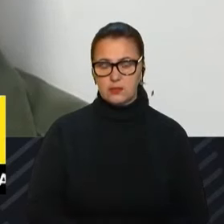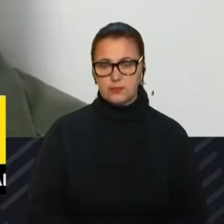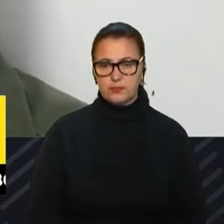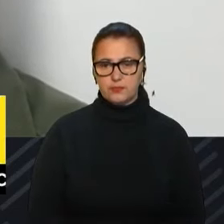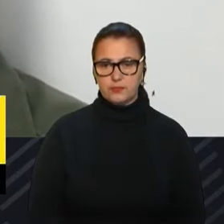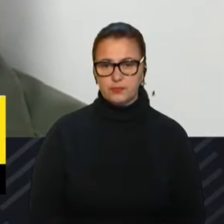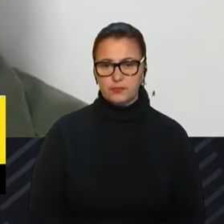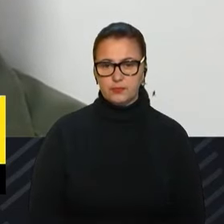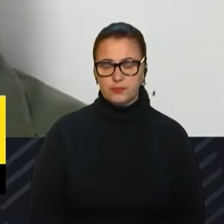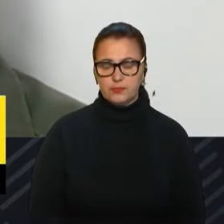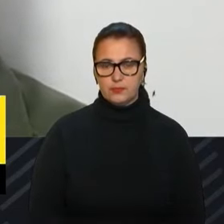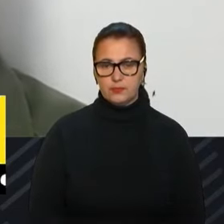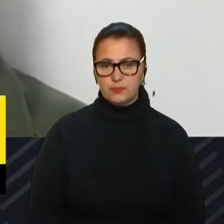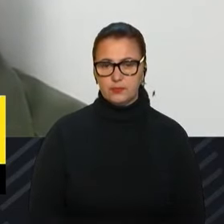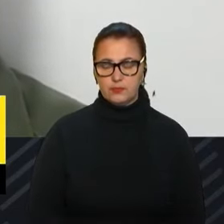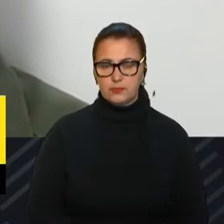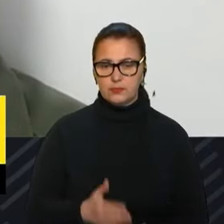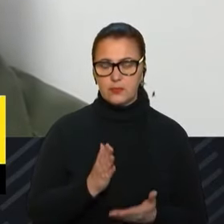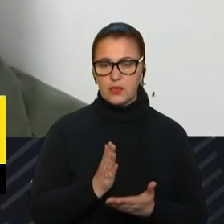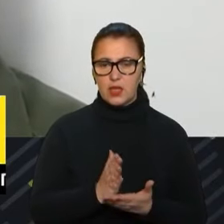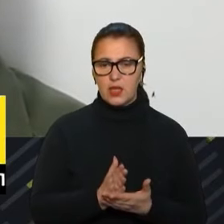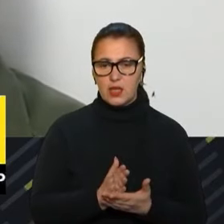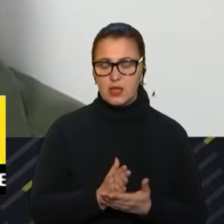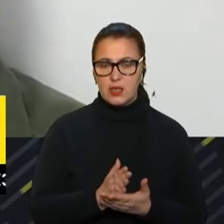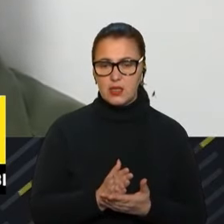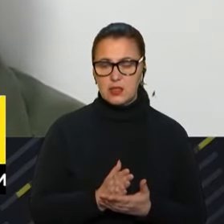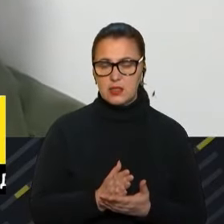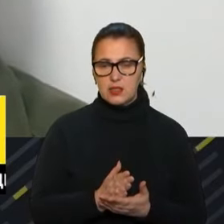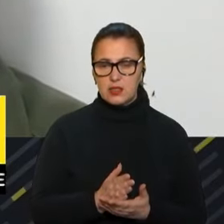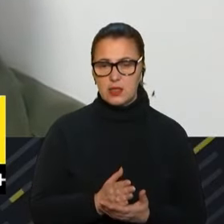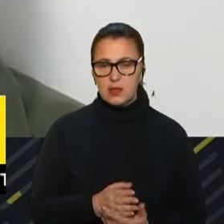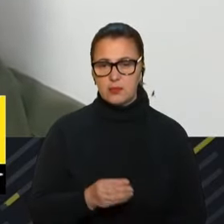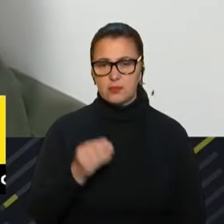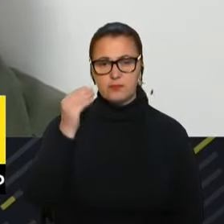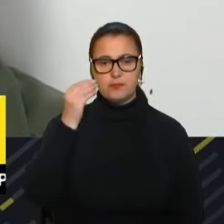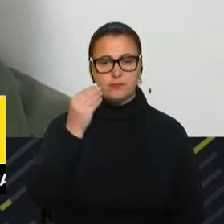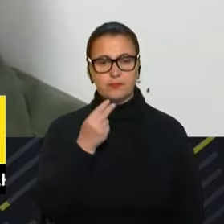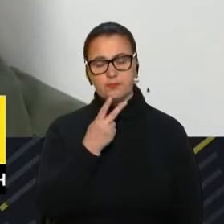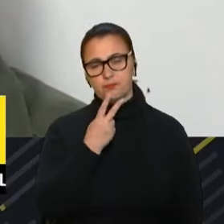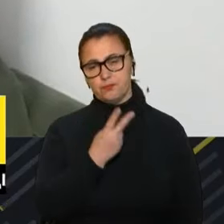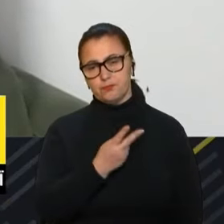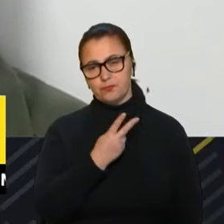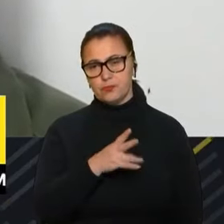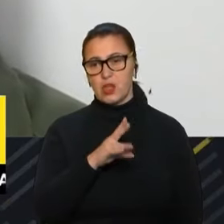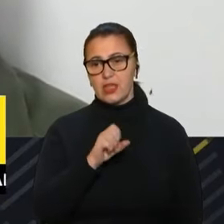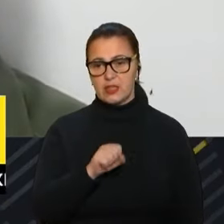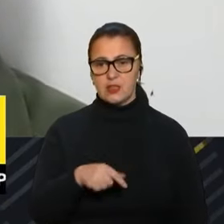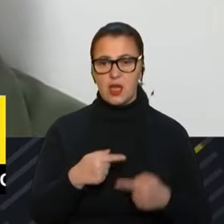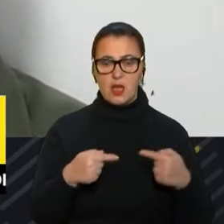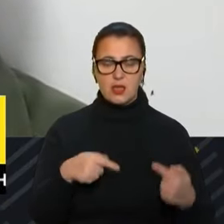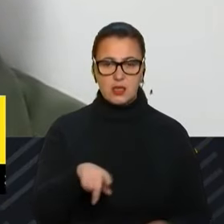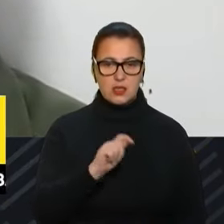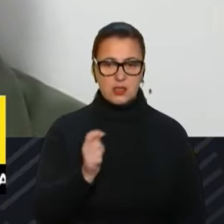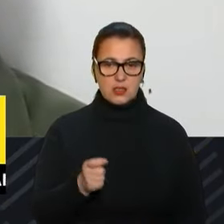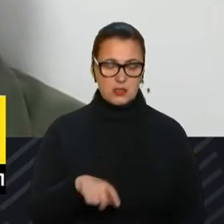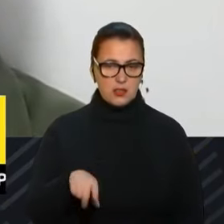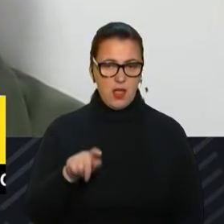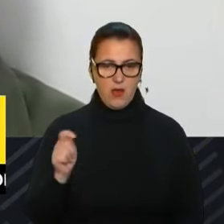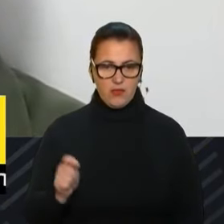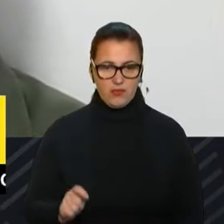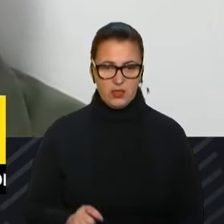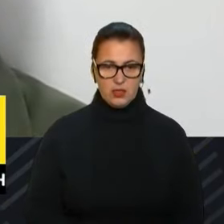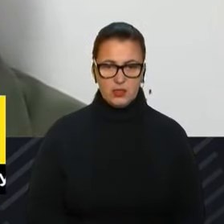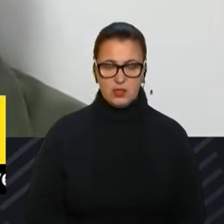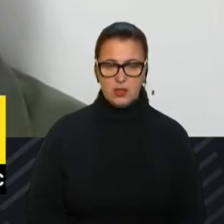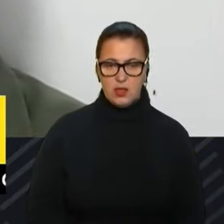в той же Европе, существуют определенные взгляды на те войны, которые мы ведем. Война Израиля против